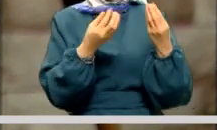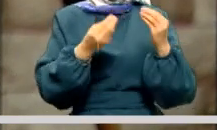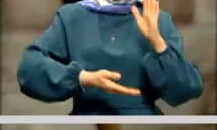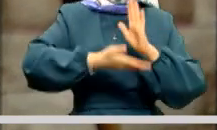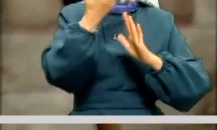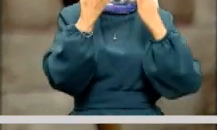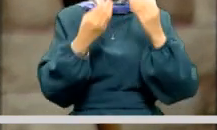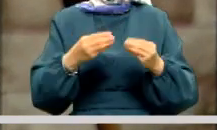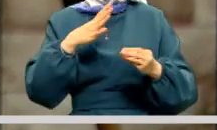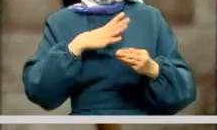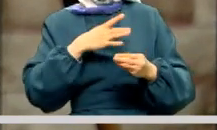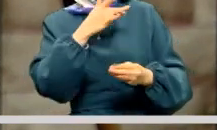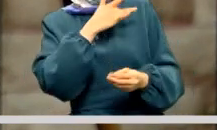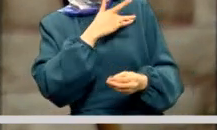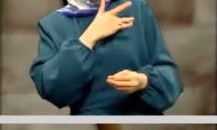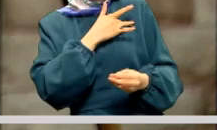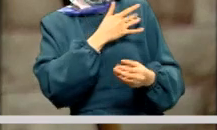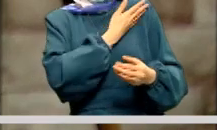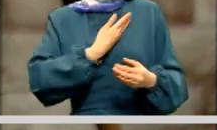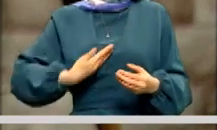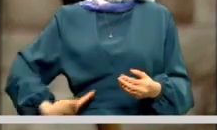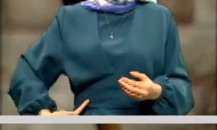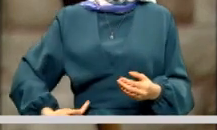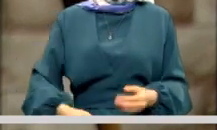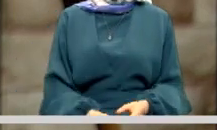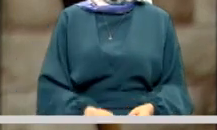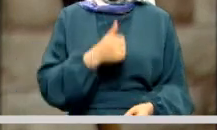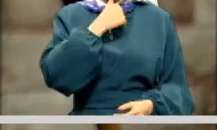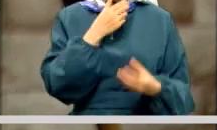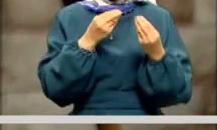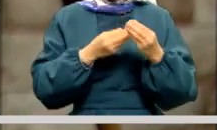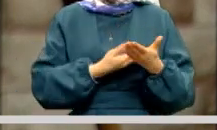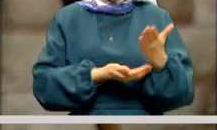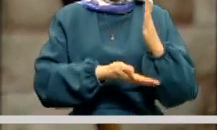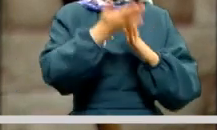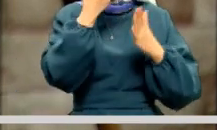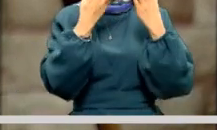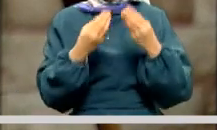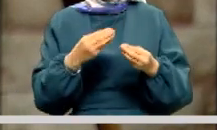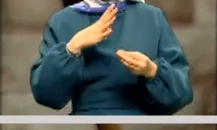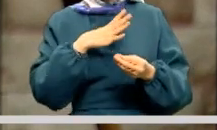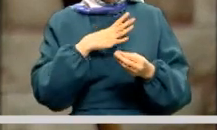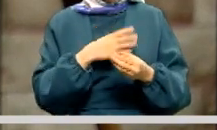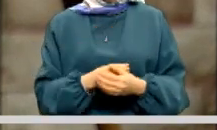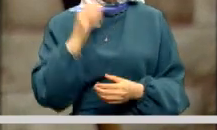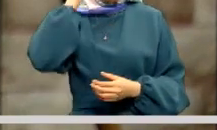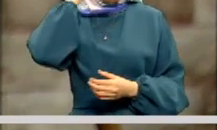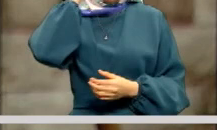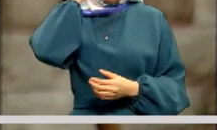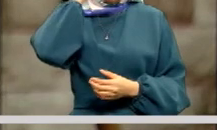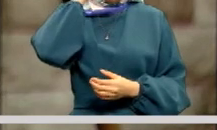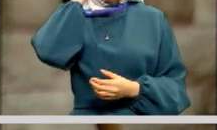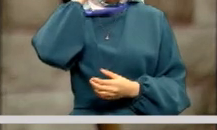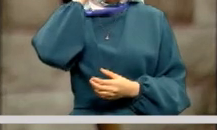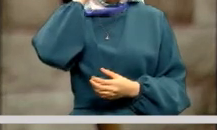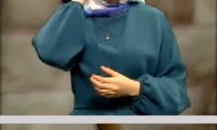onun şefkati ilgisi sevgisi yani bizden daha geniş Ben şahsi olarak kendimle sınırlayım herkese Şamil